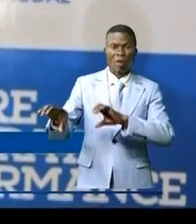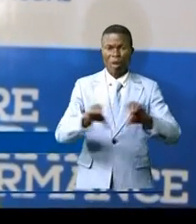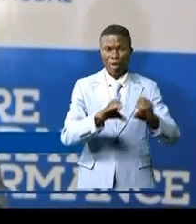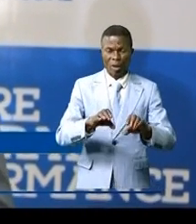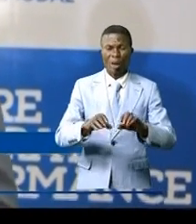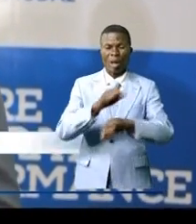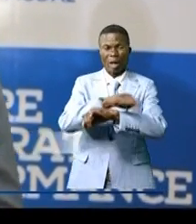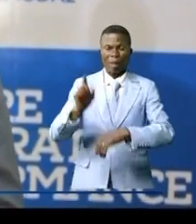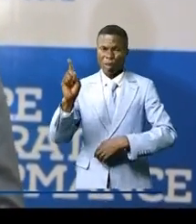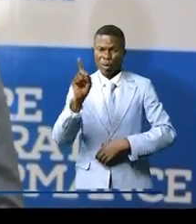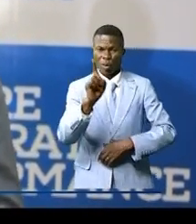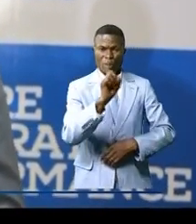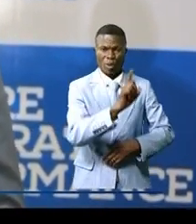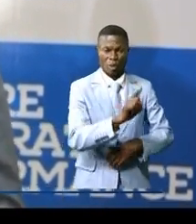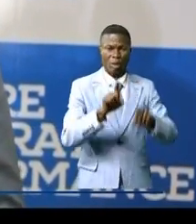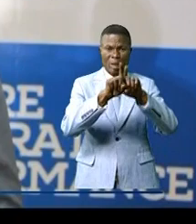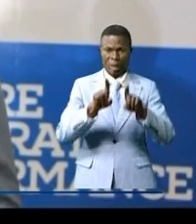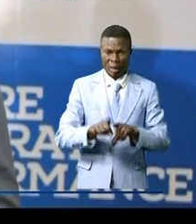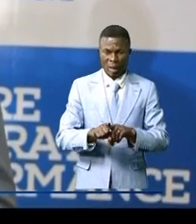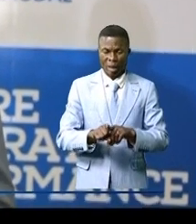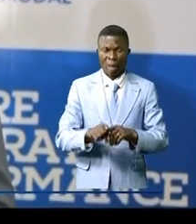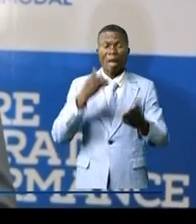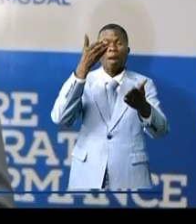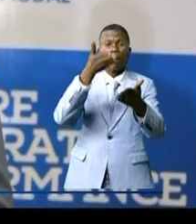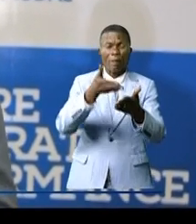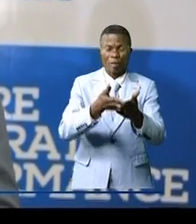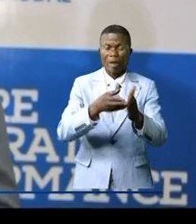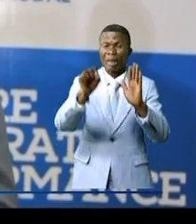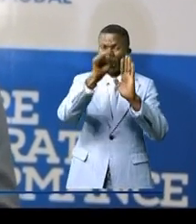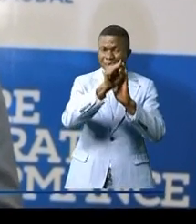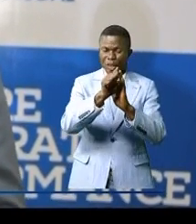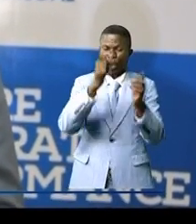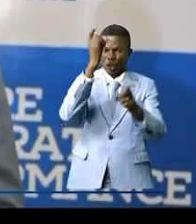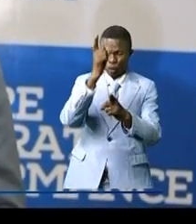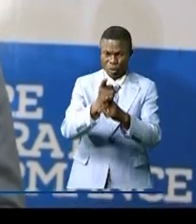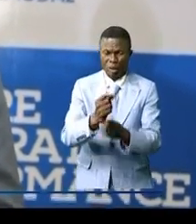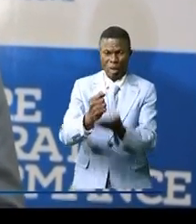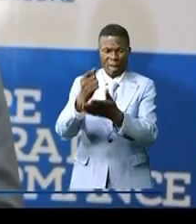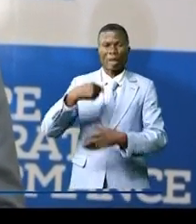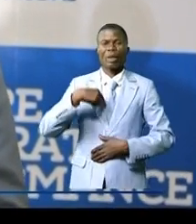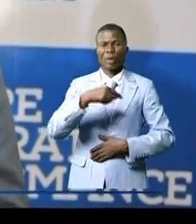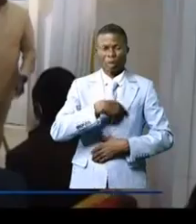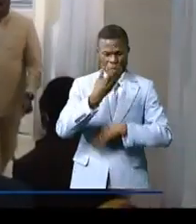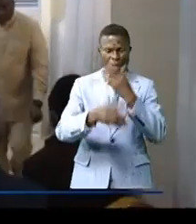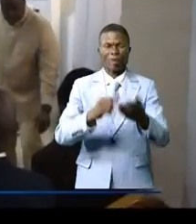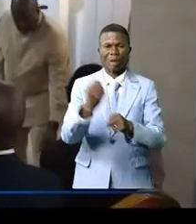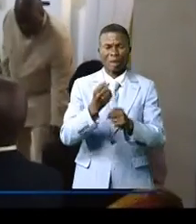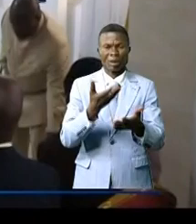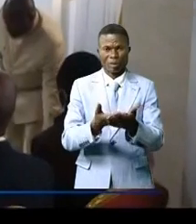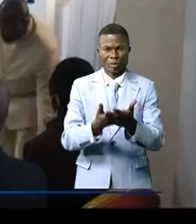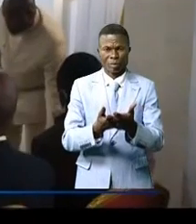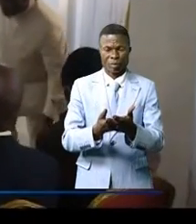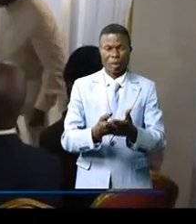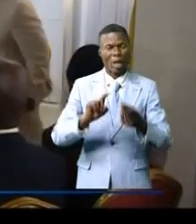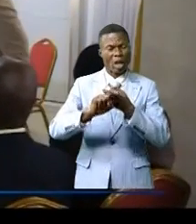chaque direction et on a des indicateurs objectivement vérifiables qui vont nous permettre de les faire. L'incertitude